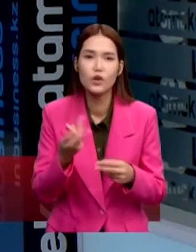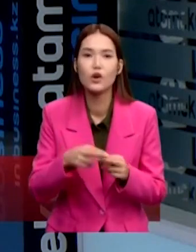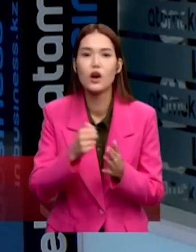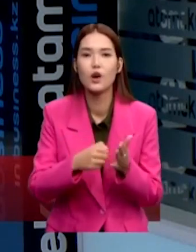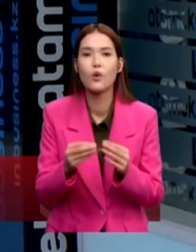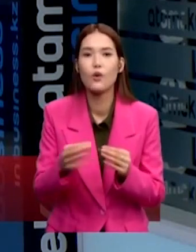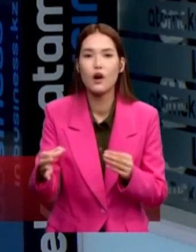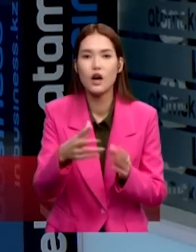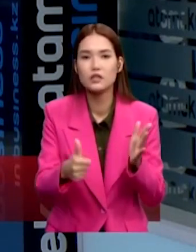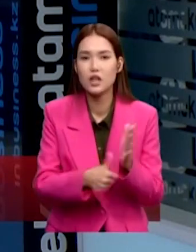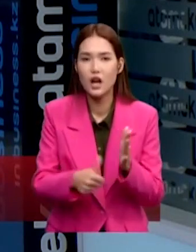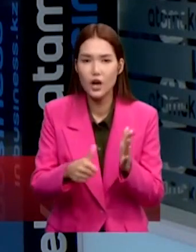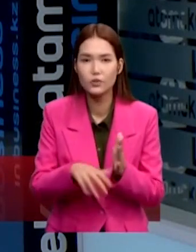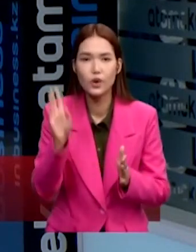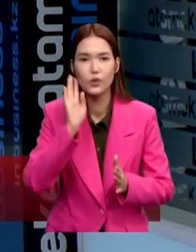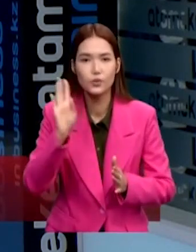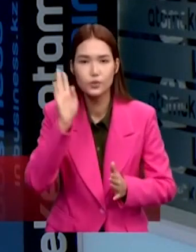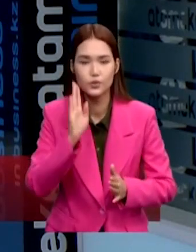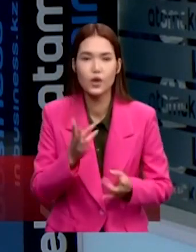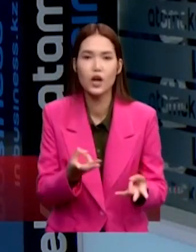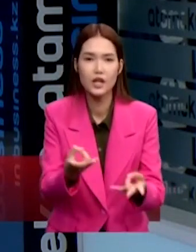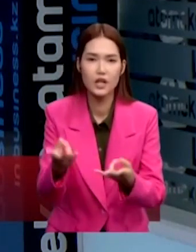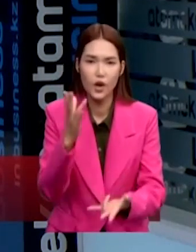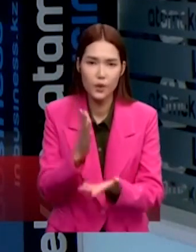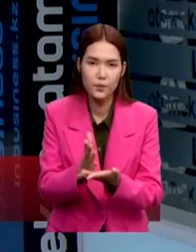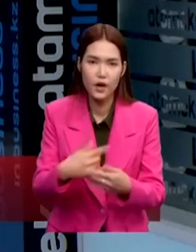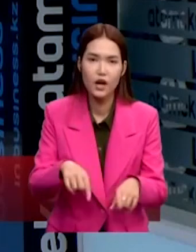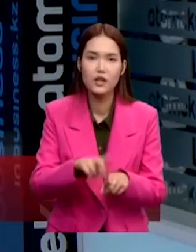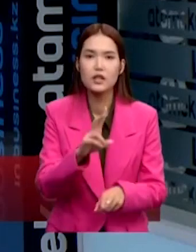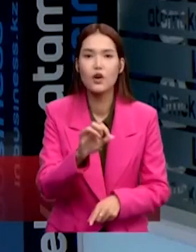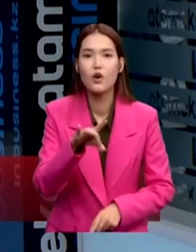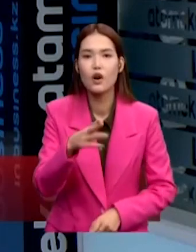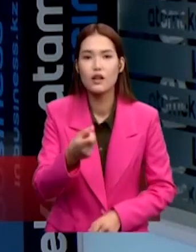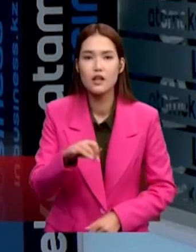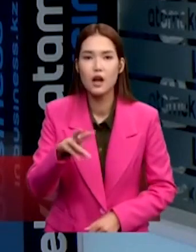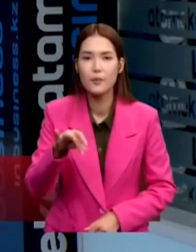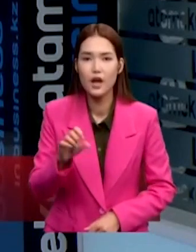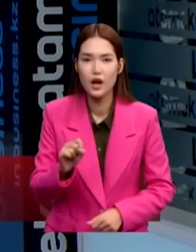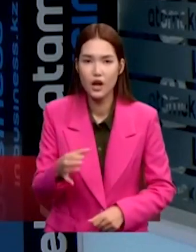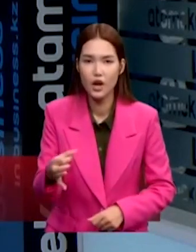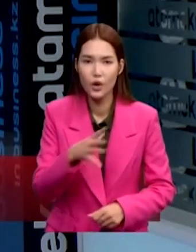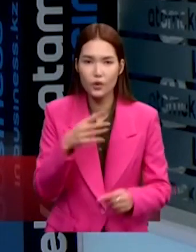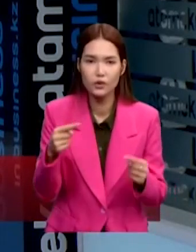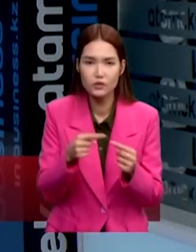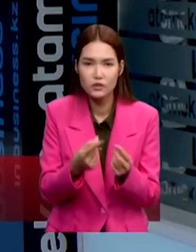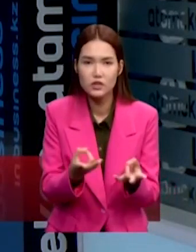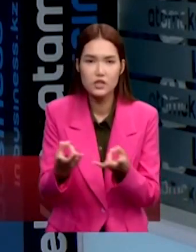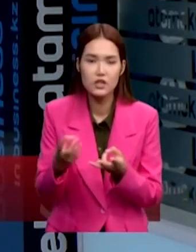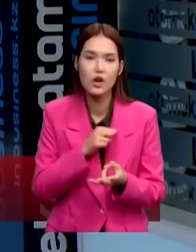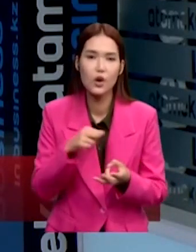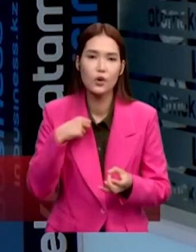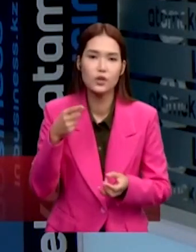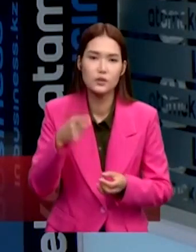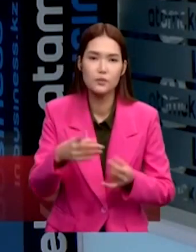10 ауданның 6-ауы суармалы суға зәру. Әсіресе Қордай мен Меркі ауданында жағдай тіптен ұшыққан. Қазірдің өзінде